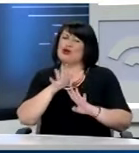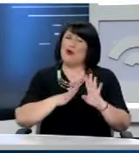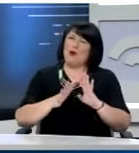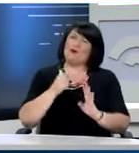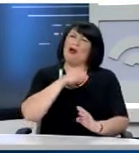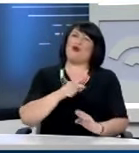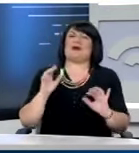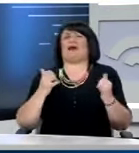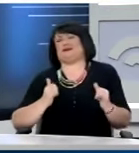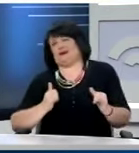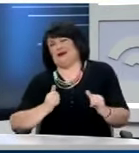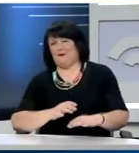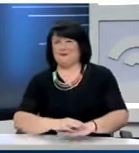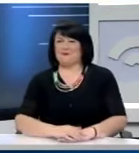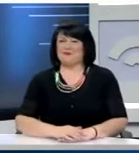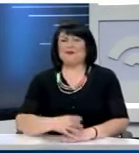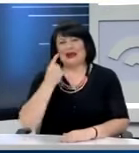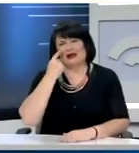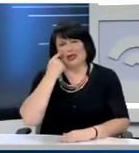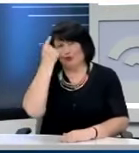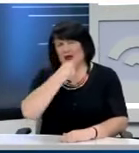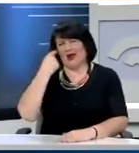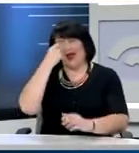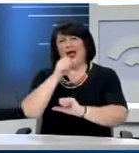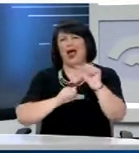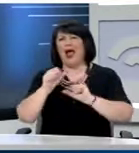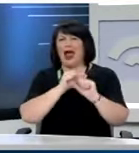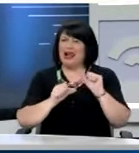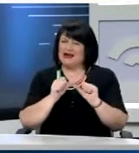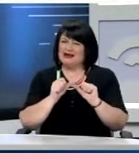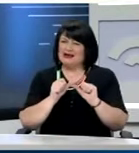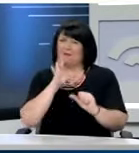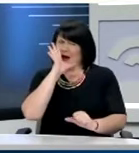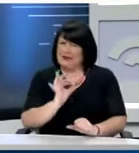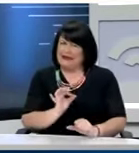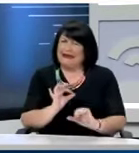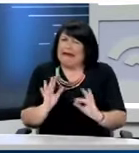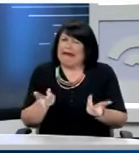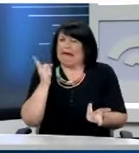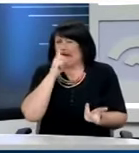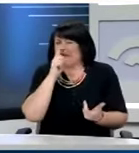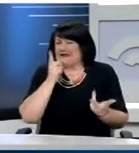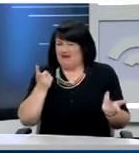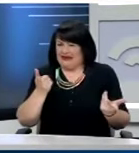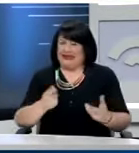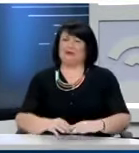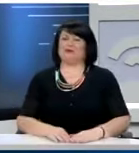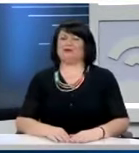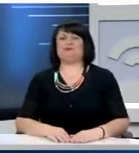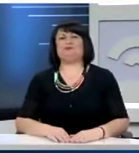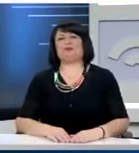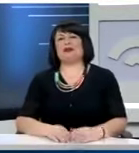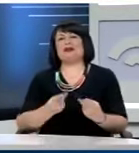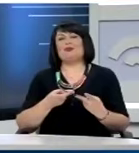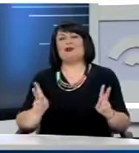αν αυτή η μεταμόρφωση είναι ουσιαστική. Όμως επιτρέψτε μου να ξεκινήσω με